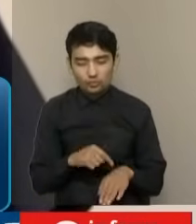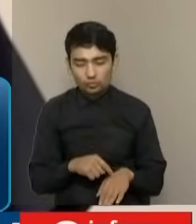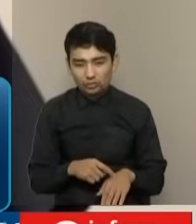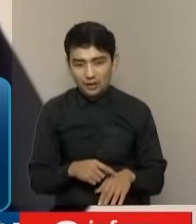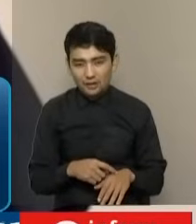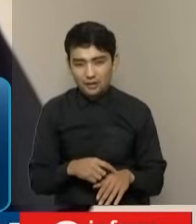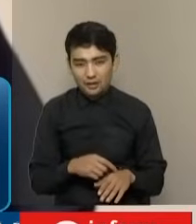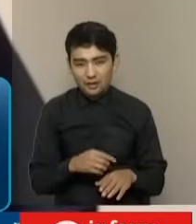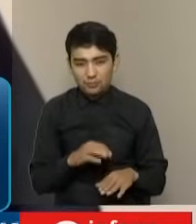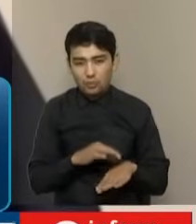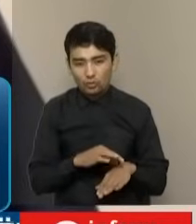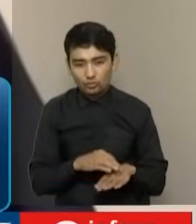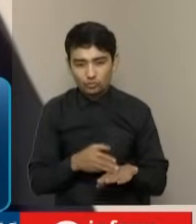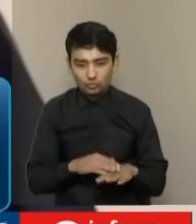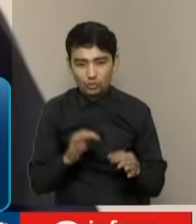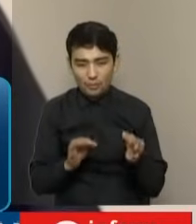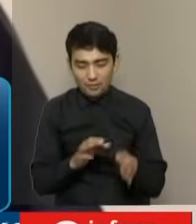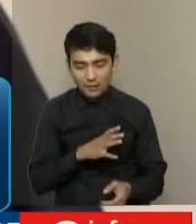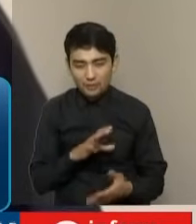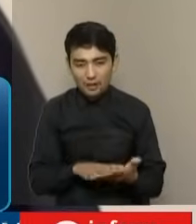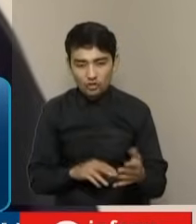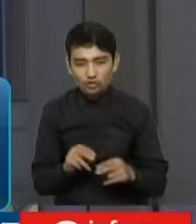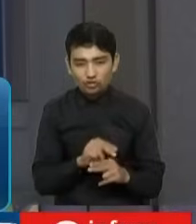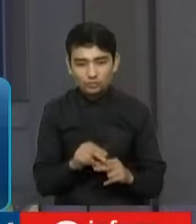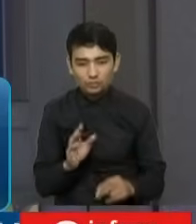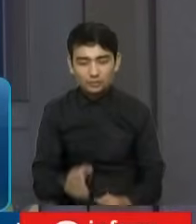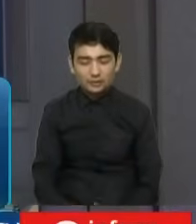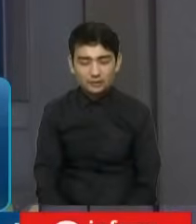и стабильное, получает дальнейшие лечебные мероприятия.